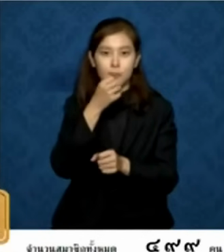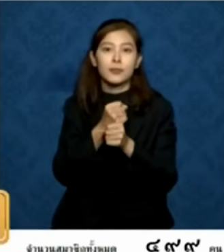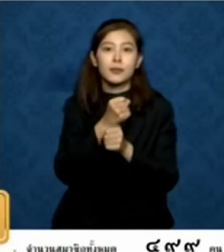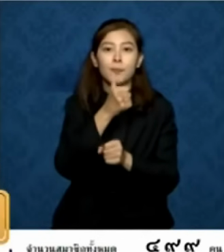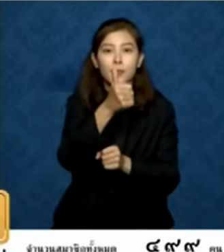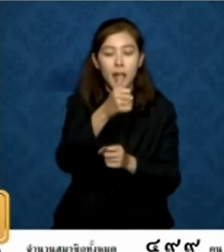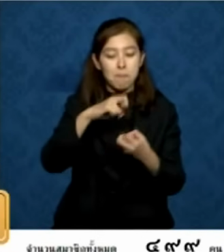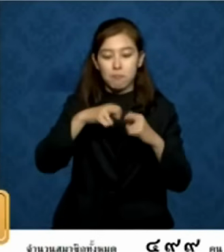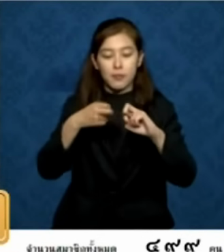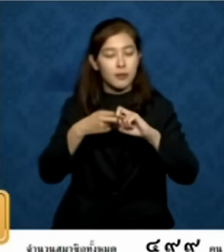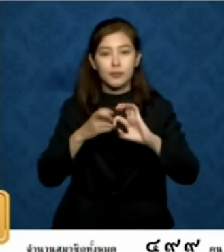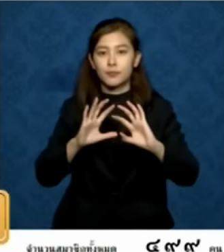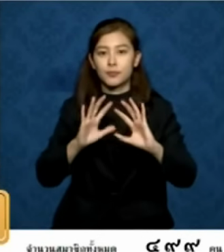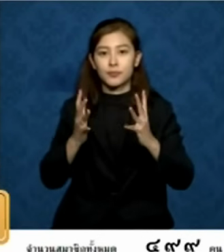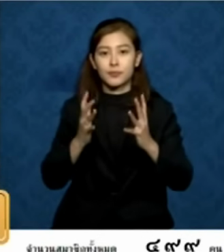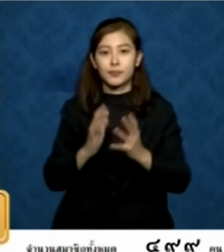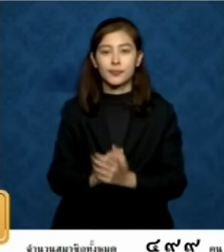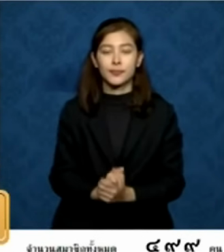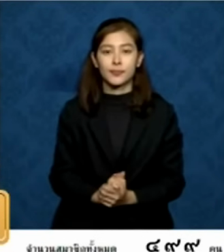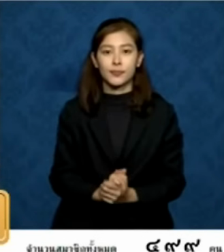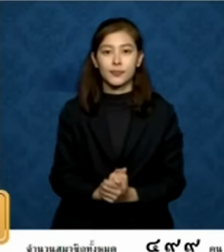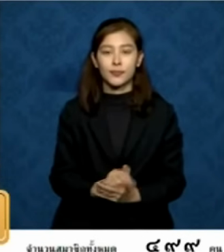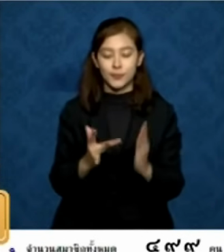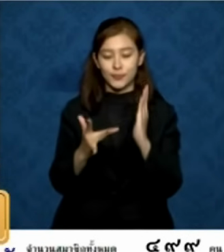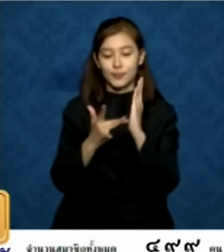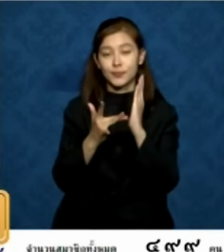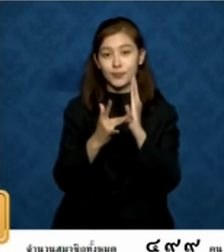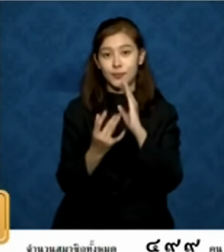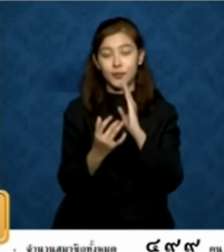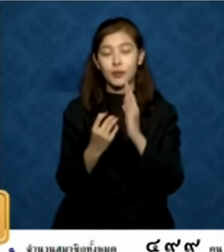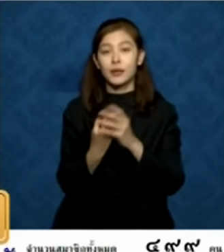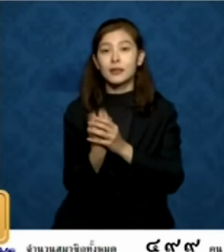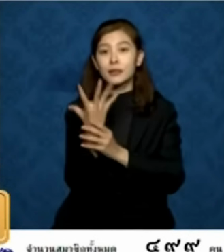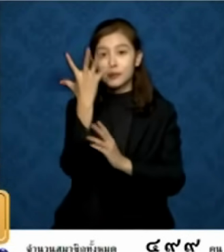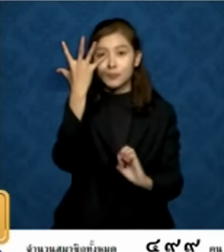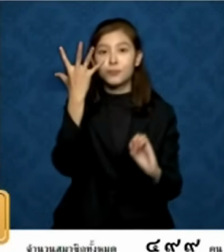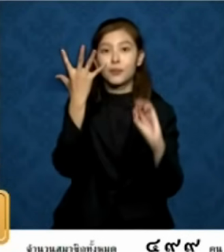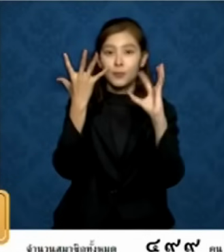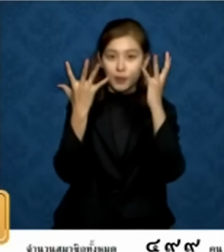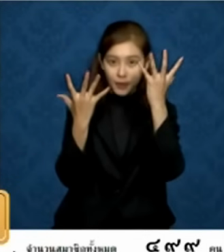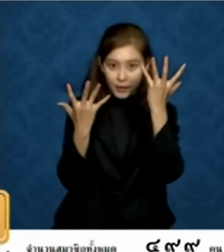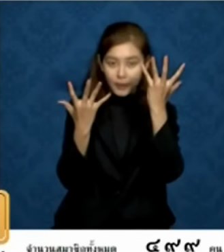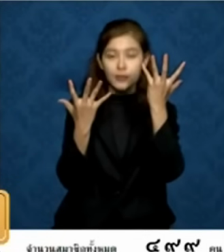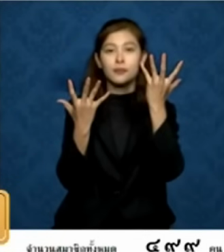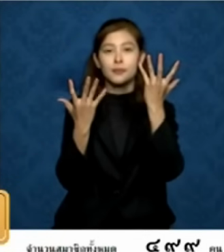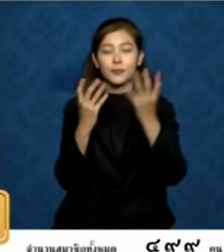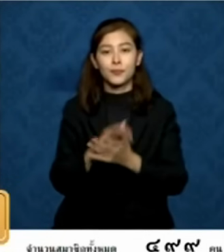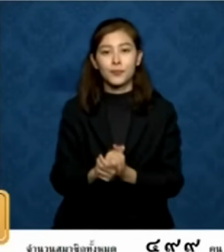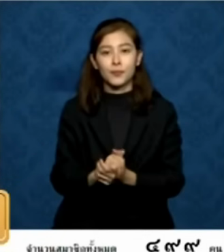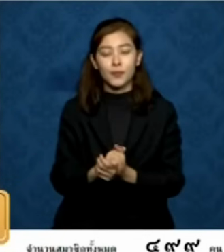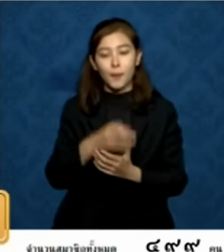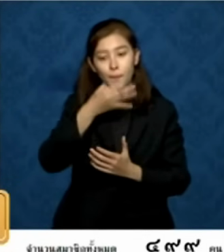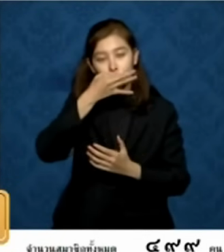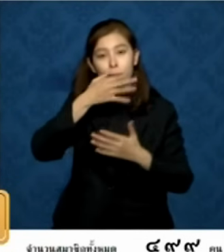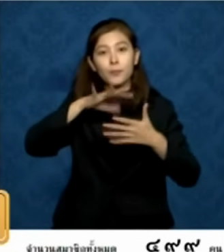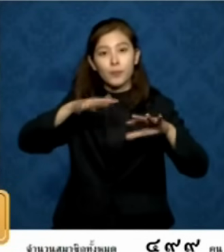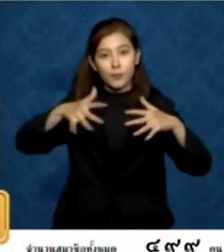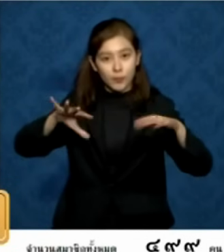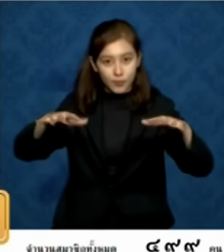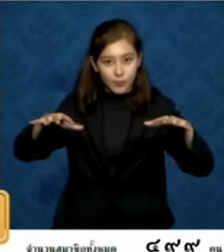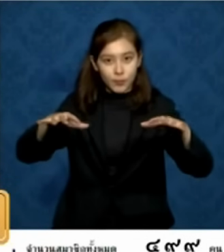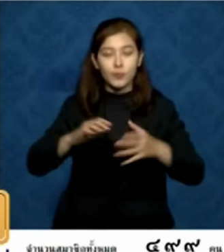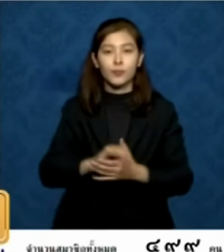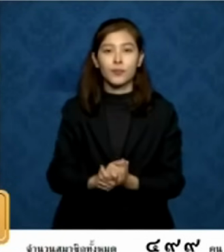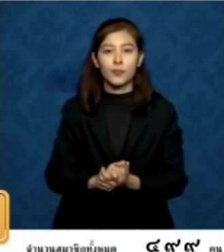ทรัพยากรธรรมชาติจะได้รับการดูแลอนุรักษ์ฟื้นฟูทั้งป่าไม้ป่าชายเลนทะเลชายฝั่ง